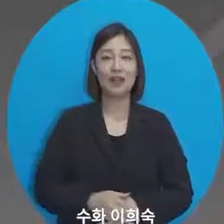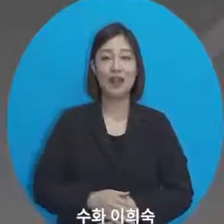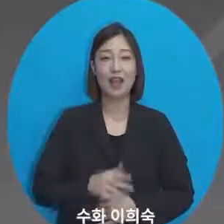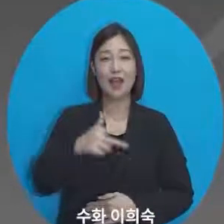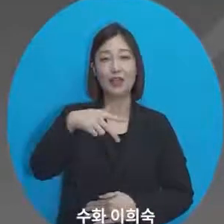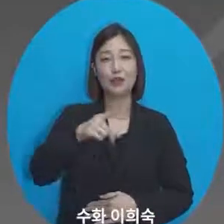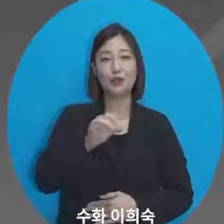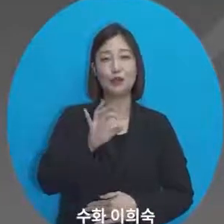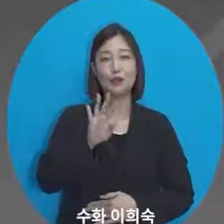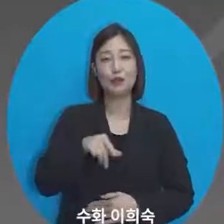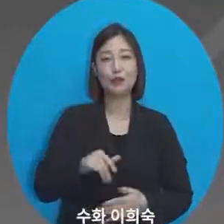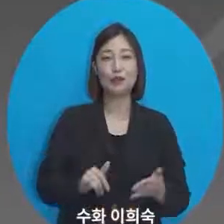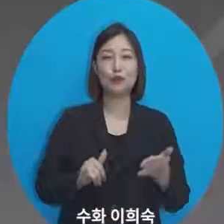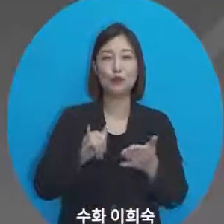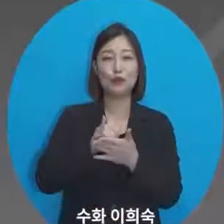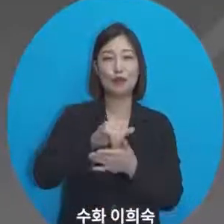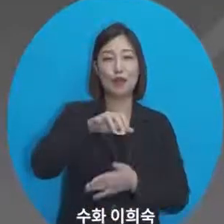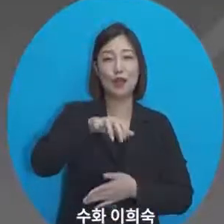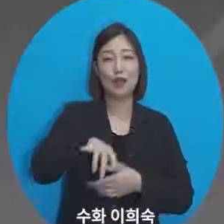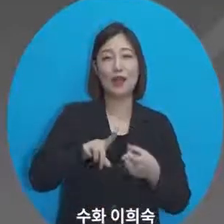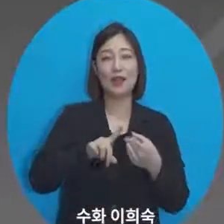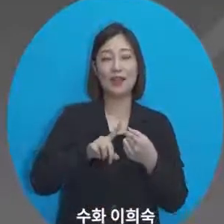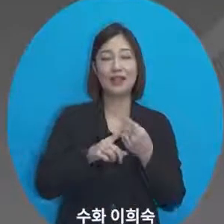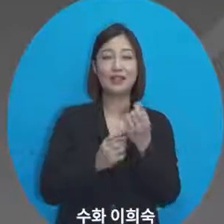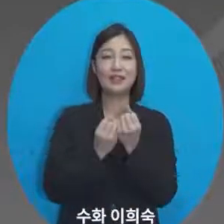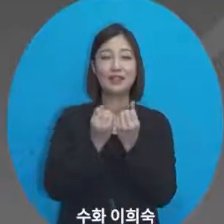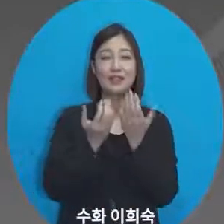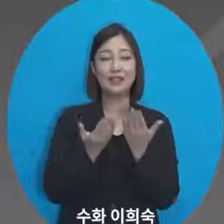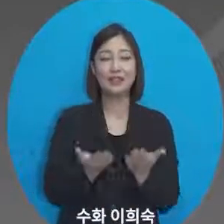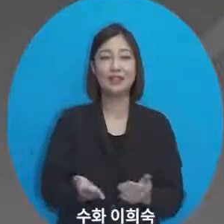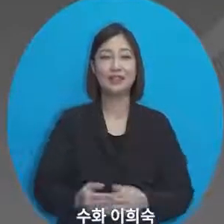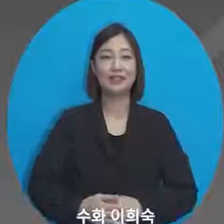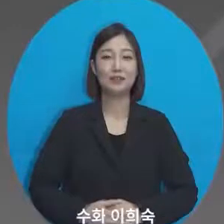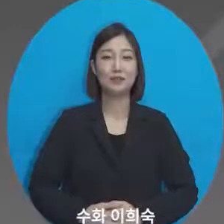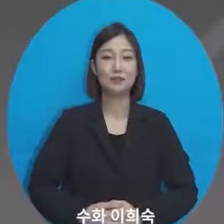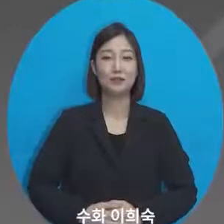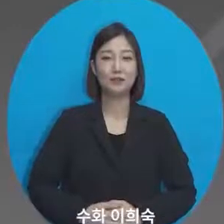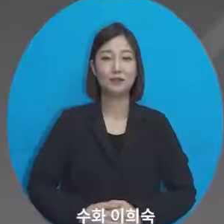중부국제공항의 개요에 관해서 말씀을 드리겠습니다.